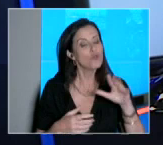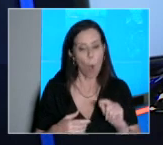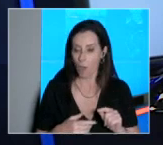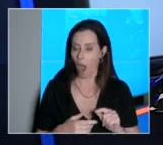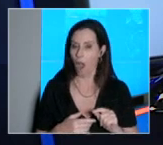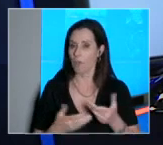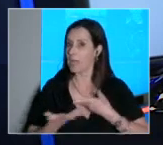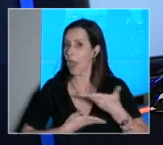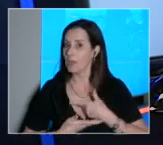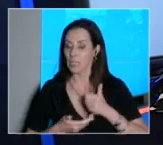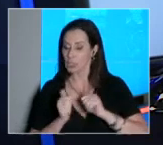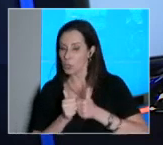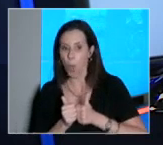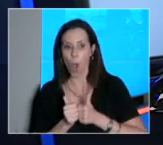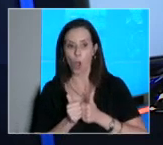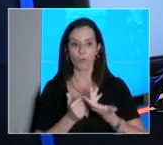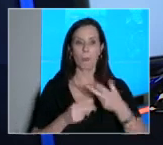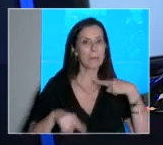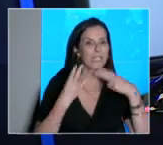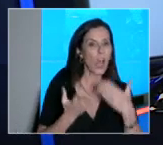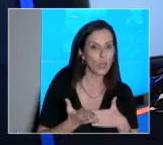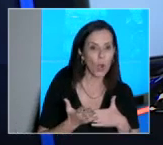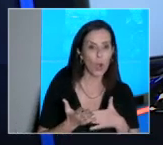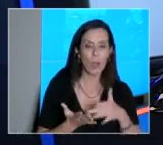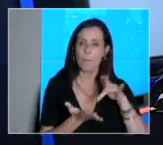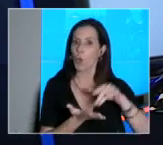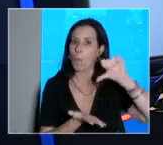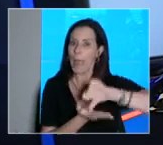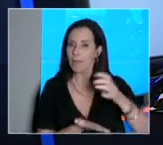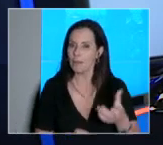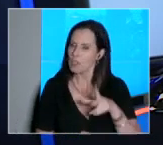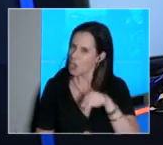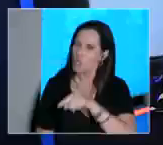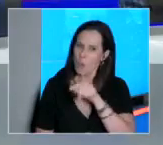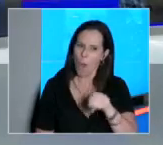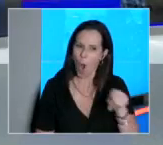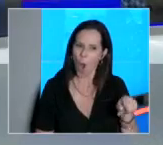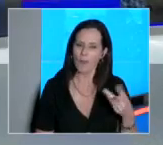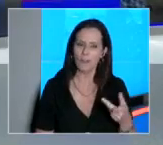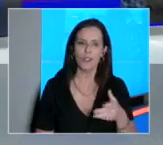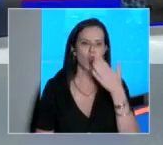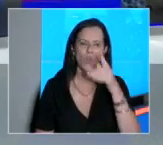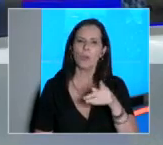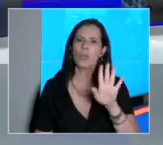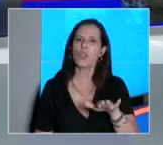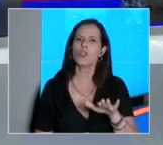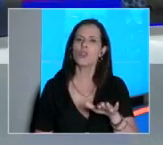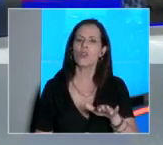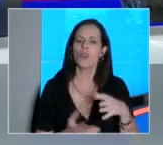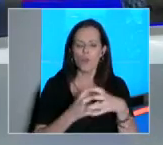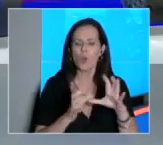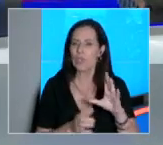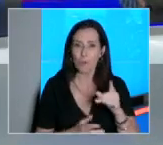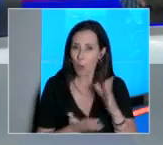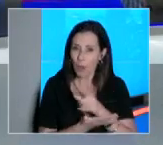שכונות, לבין ספורט, לבין מסעדות, לבין מיקום בעיר. יש פה, כאילו... ירושלמי יש לו חסידות לכל דבר.